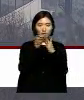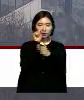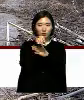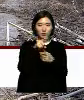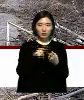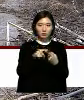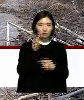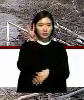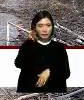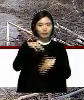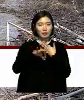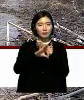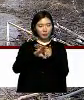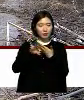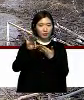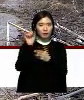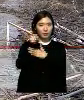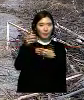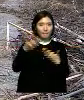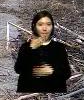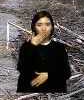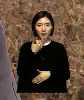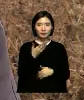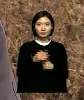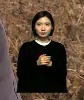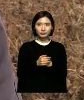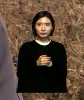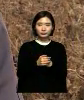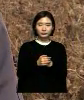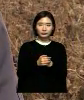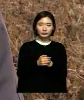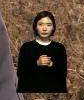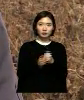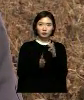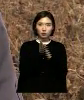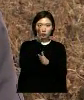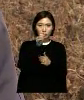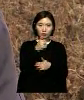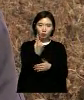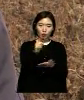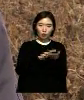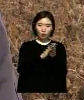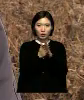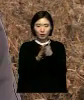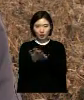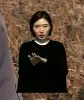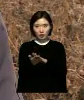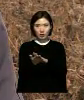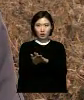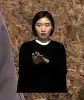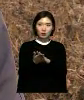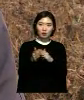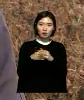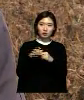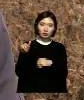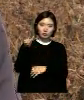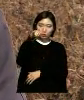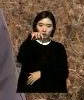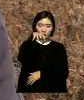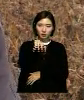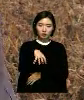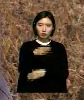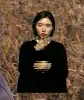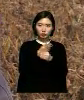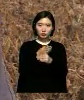허가도 3일이면 받을 수 있습니다. 도시화가 계속 진행이 되면서 이 비행장 주변이 굉장히 중심 지역으로